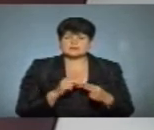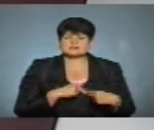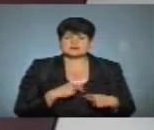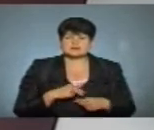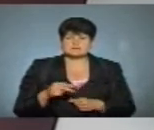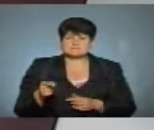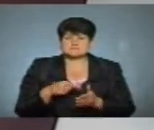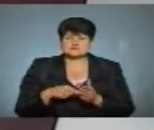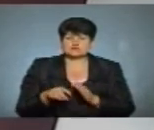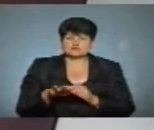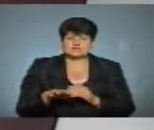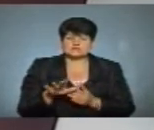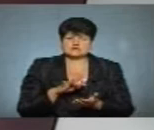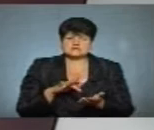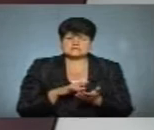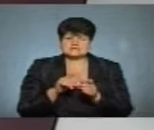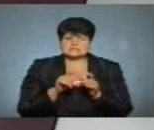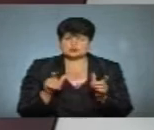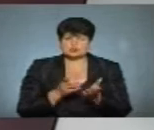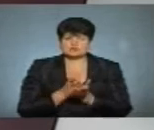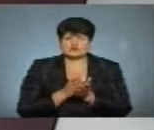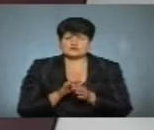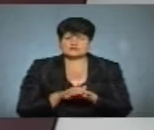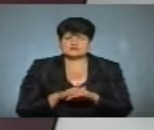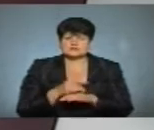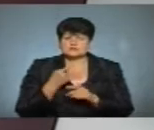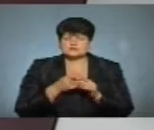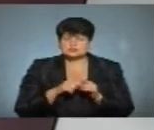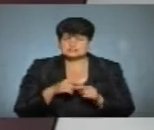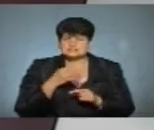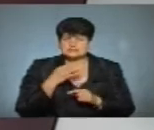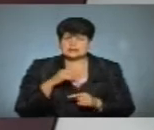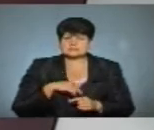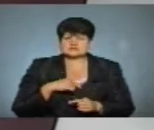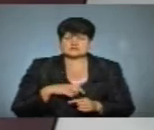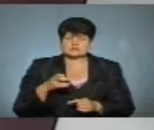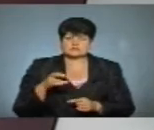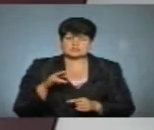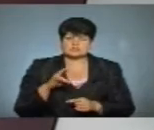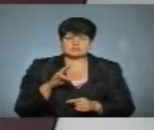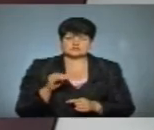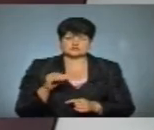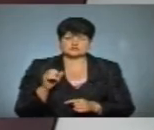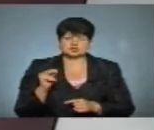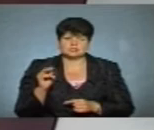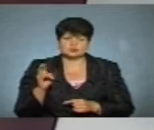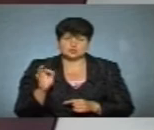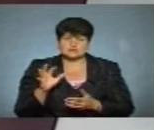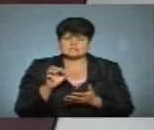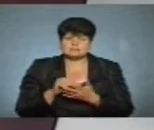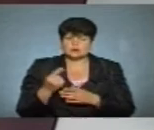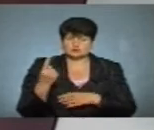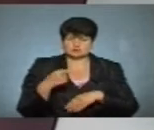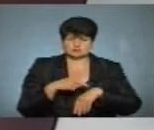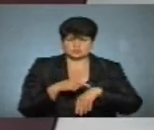центру соціального обслуговування населення. Про це повідомила психологиня цього центру Наталія Жученко. Займалися йогою годину. Як